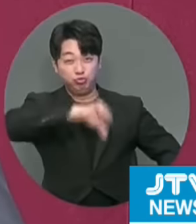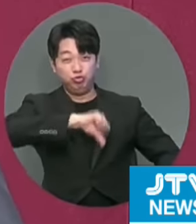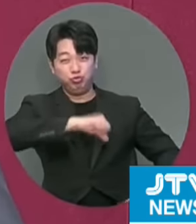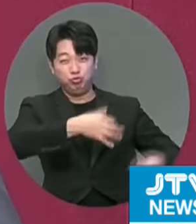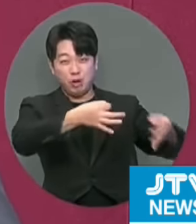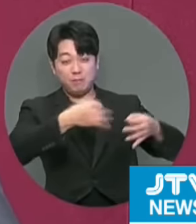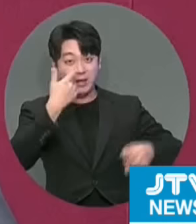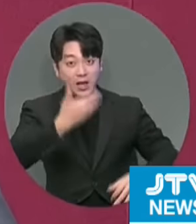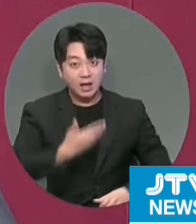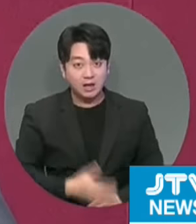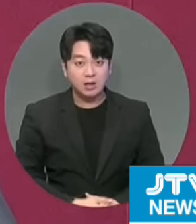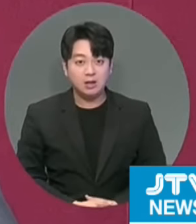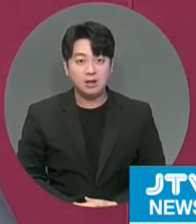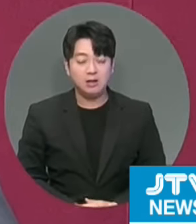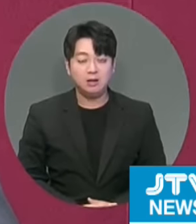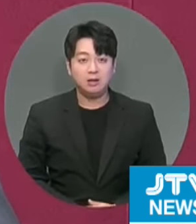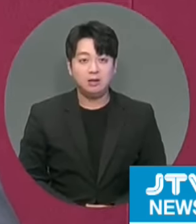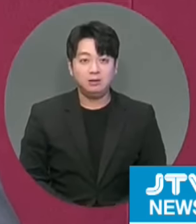저는